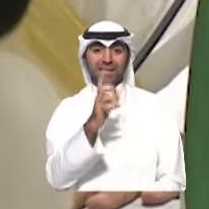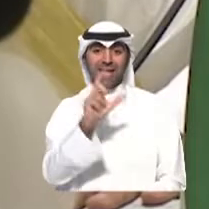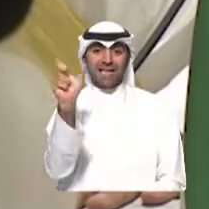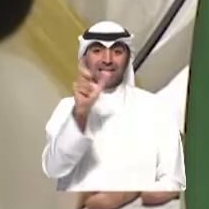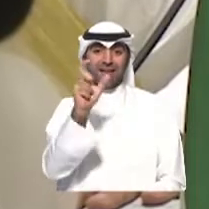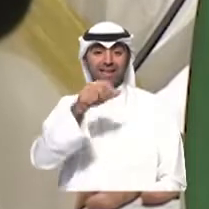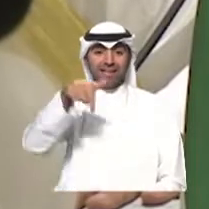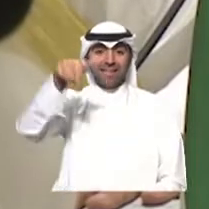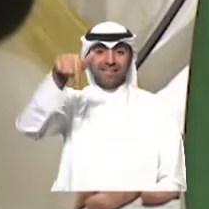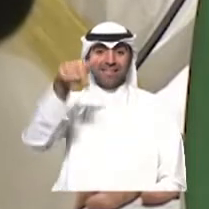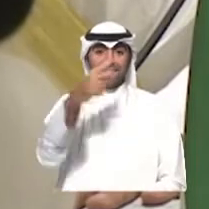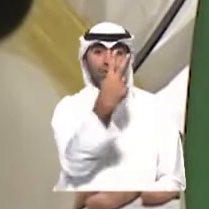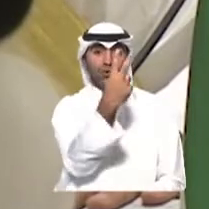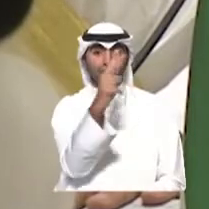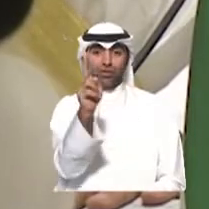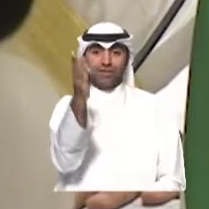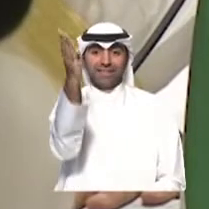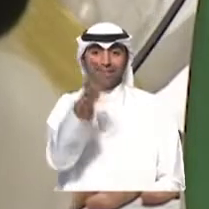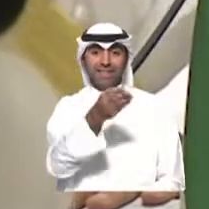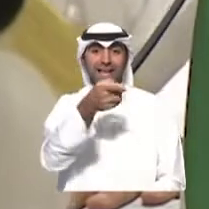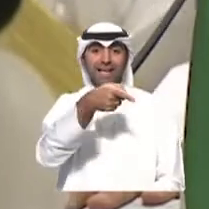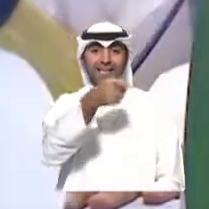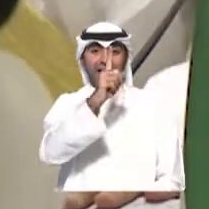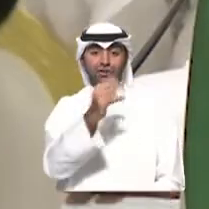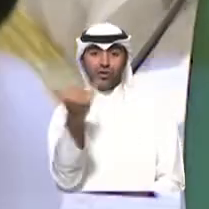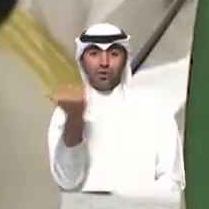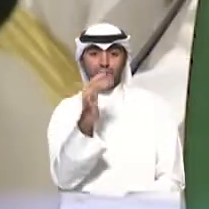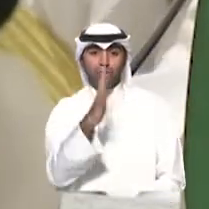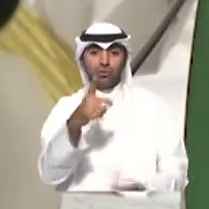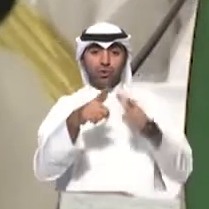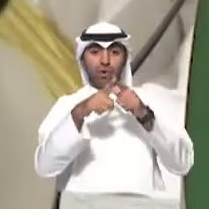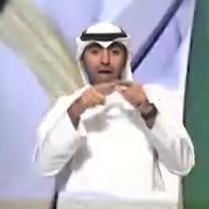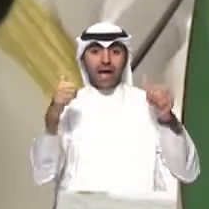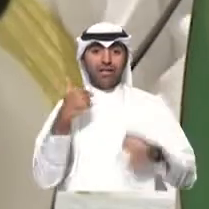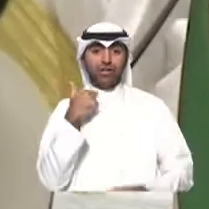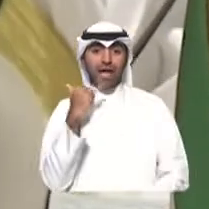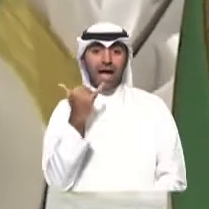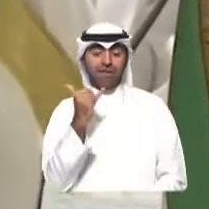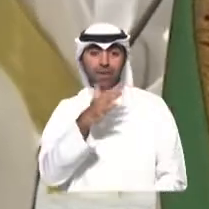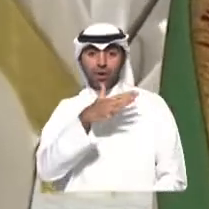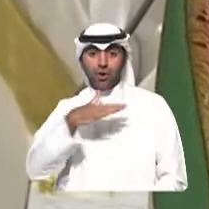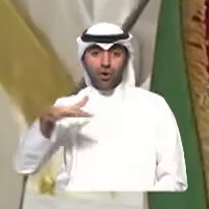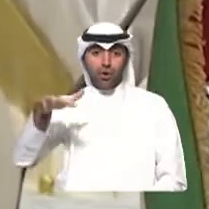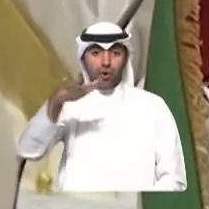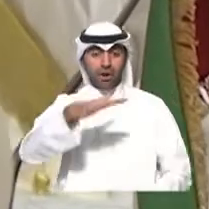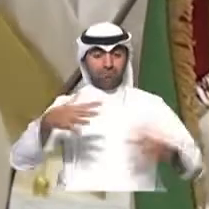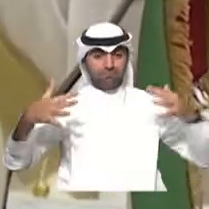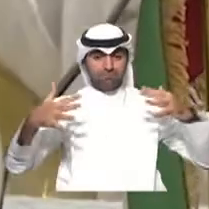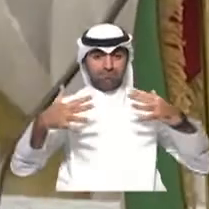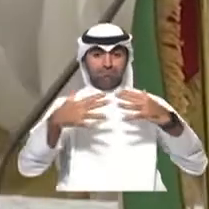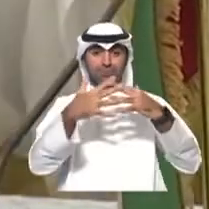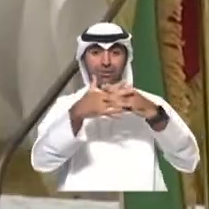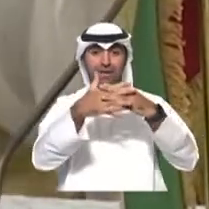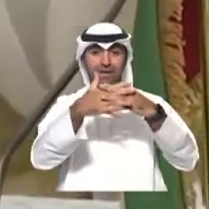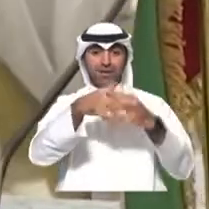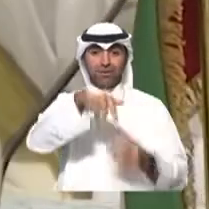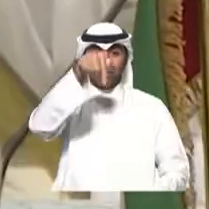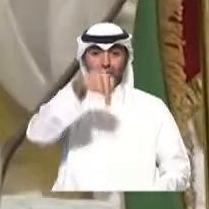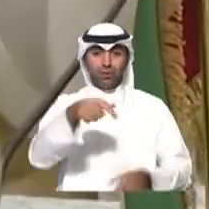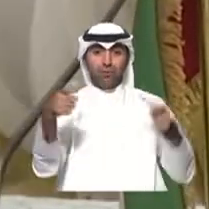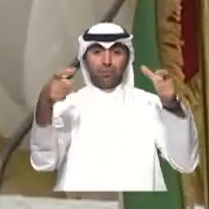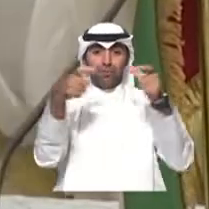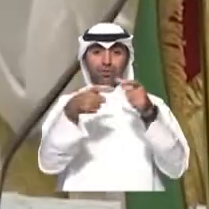المقبل وأهمية التنسيق الخليجي والعربي إزاءها. وحضر المباحثات من الجانب